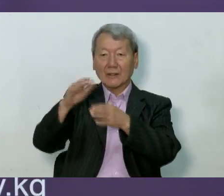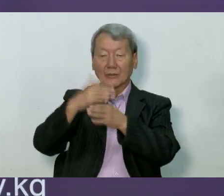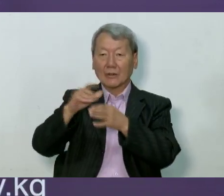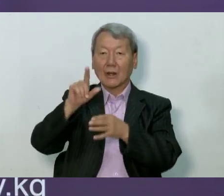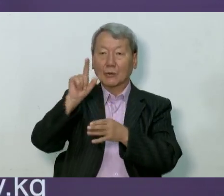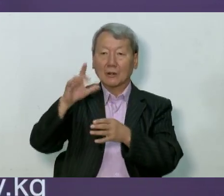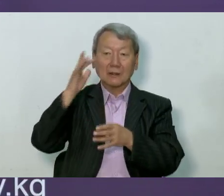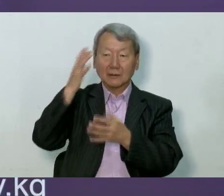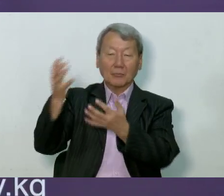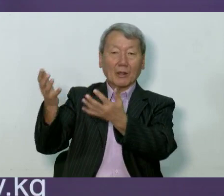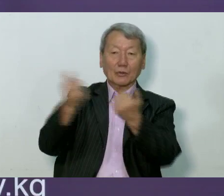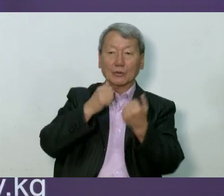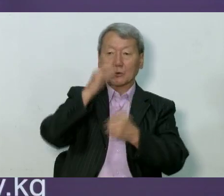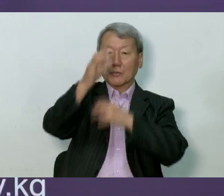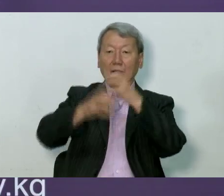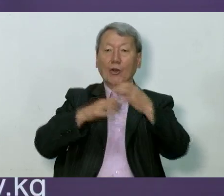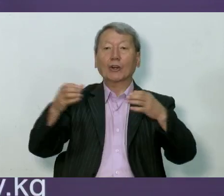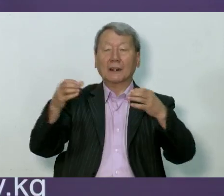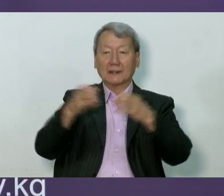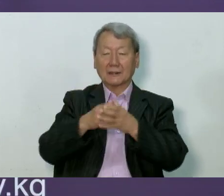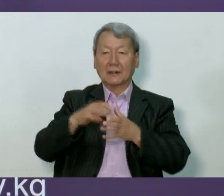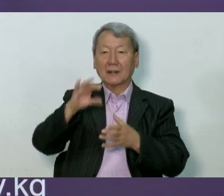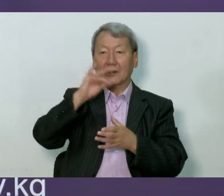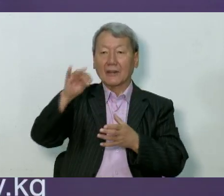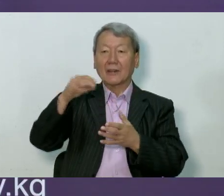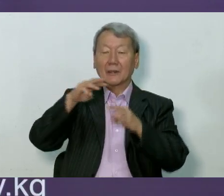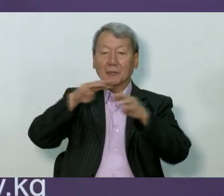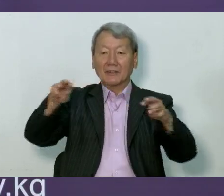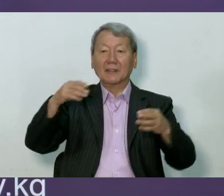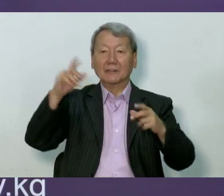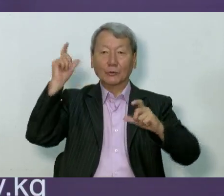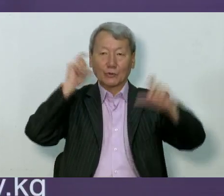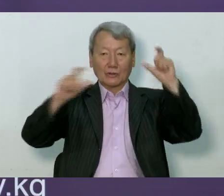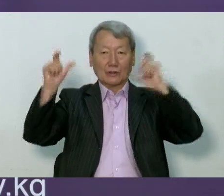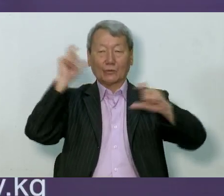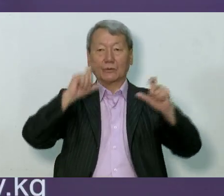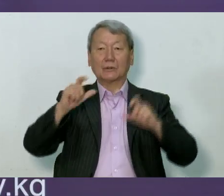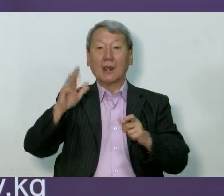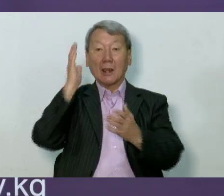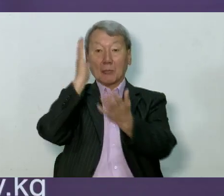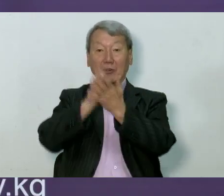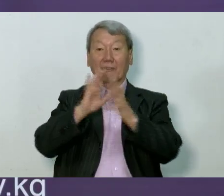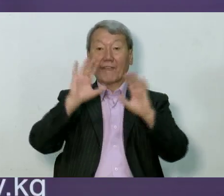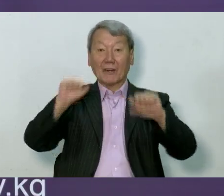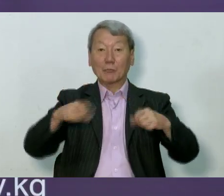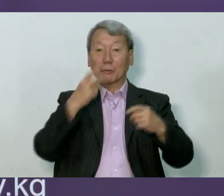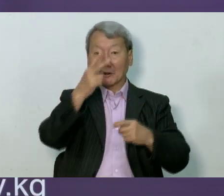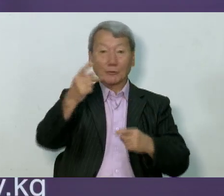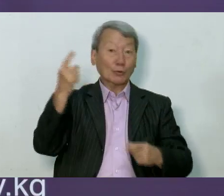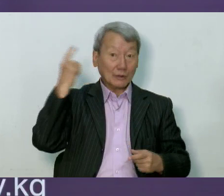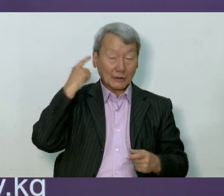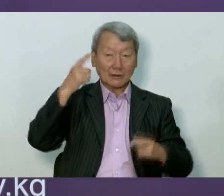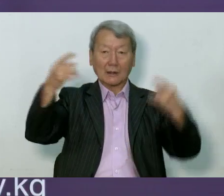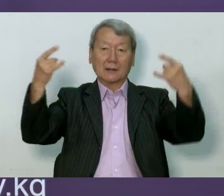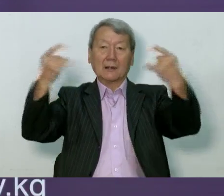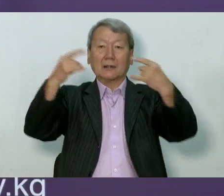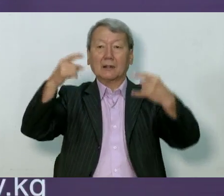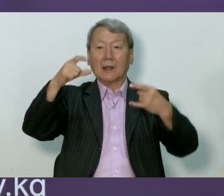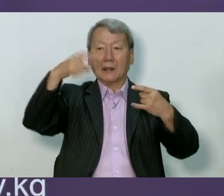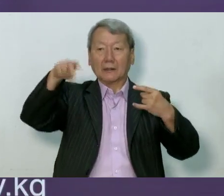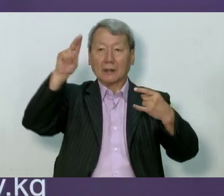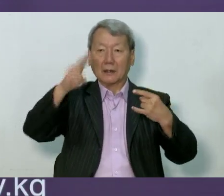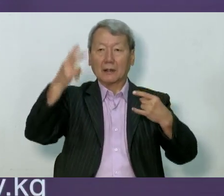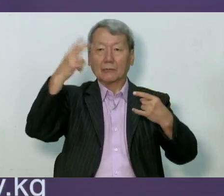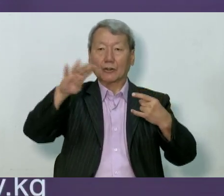которые получил Кыргызстан от международных организаций, финансовых институтов. Прямой эфир вы можете посмотреть и услышать на телеканалах